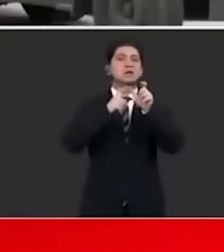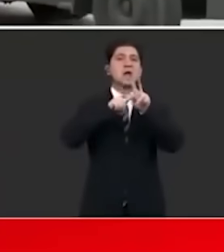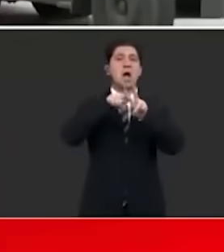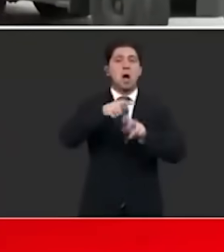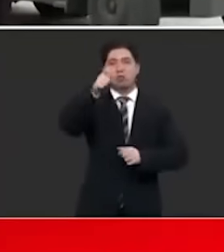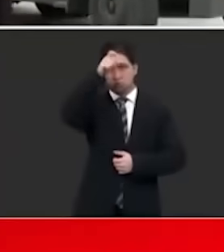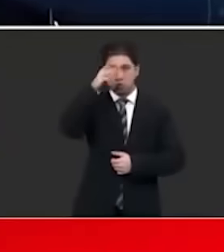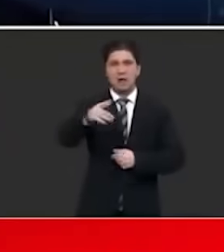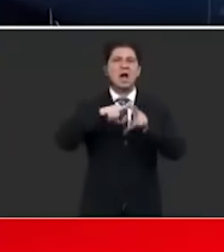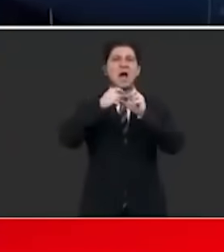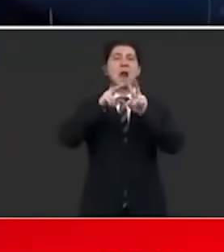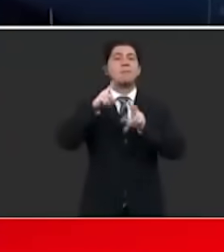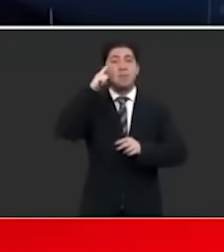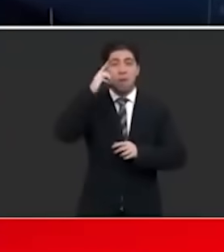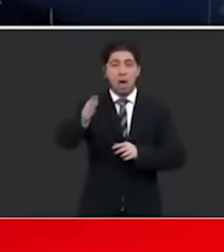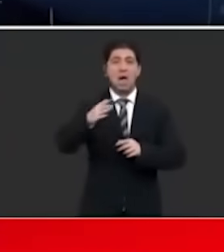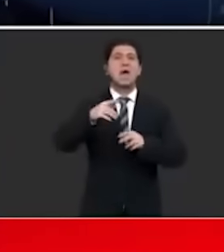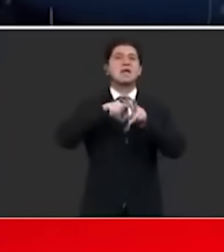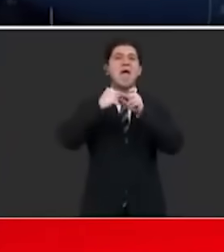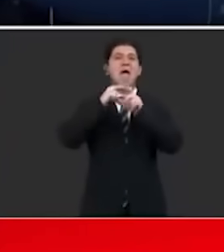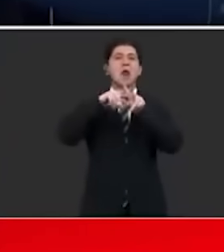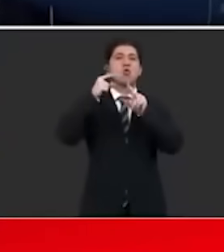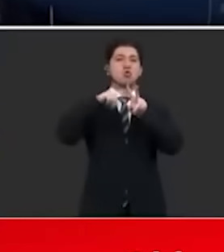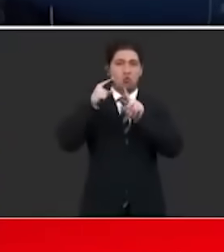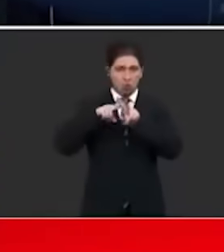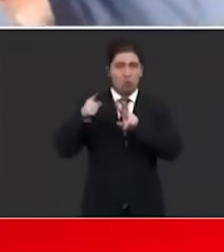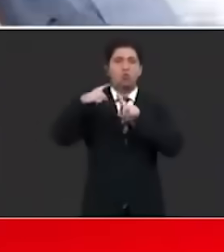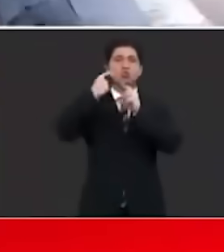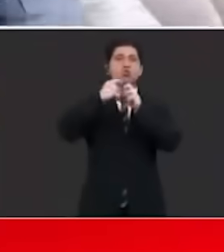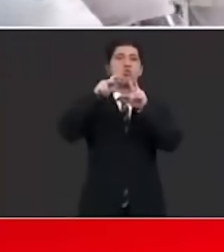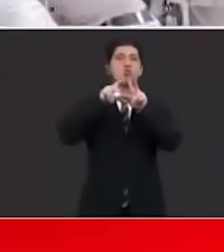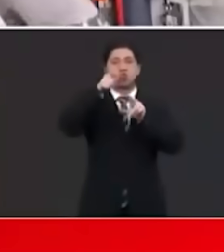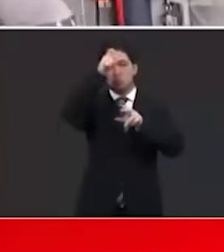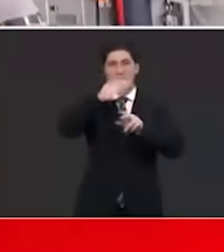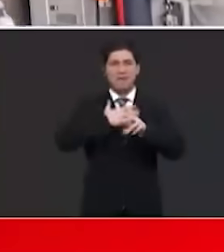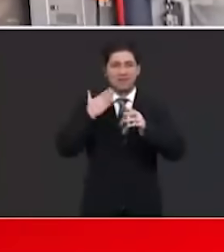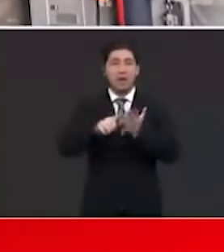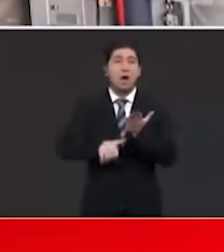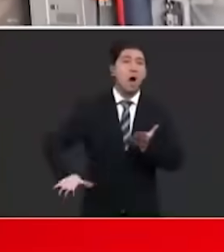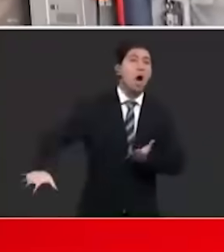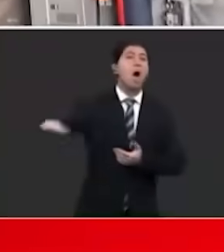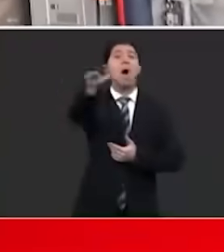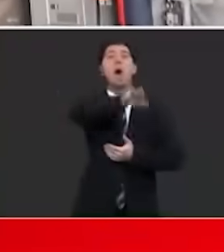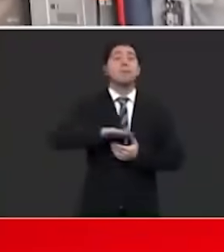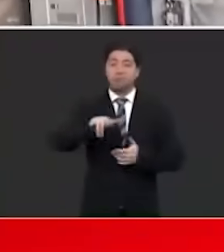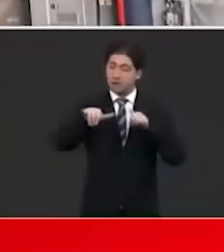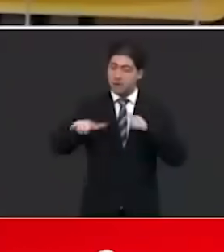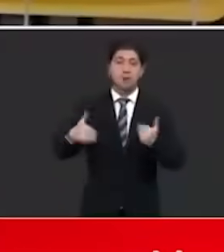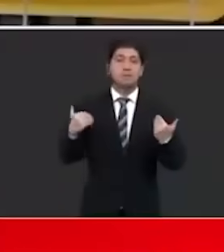Kırım Tatar'ı, Kerkük Türkmeni kardeşlerimizin sıkıntısı da aynı şekilde